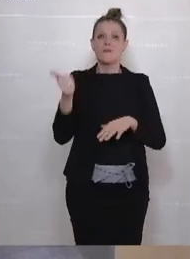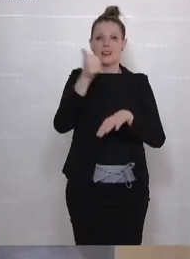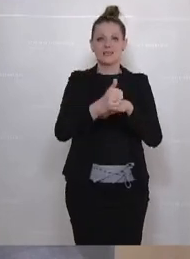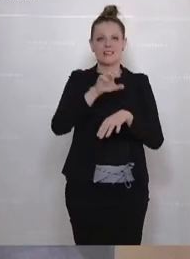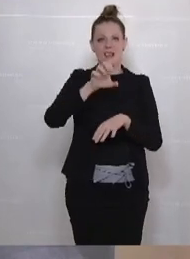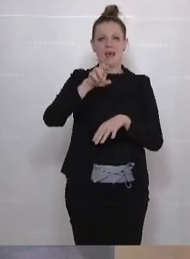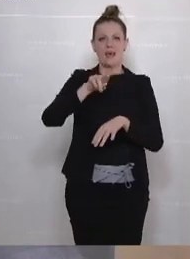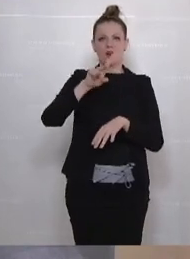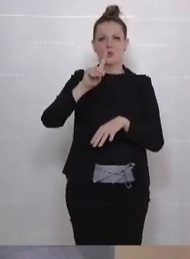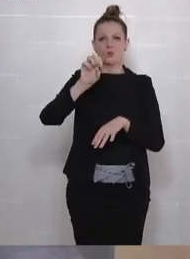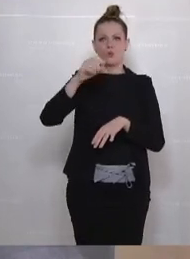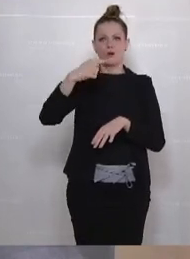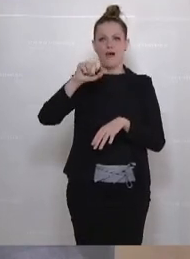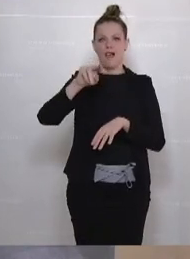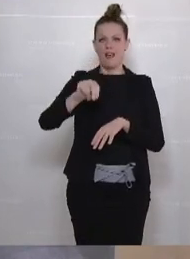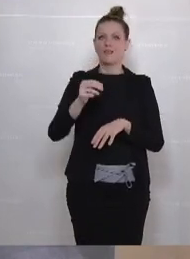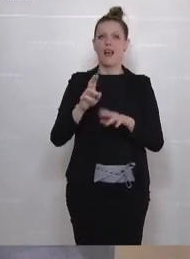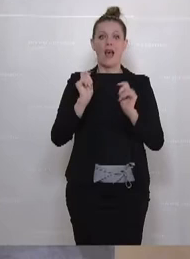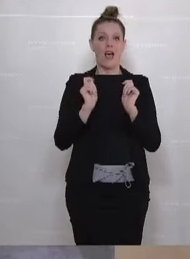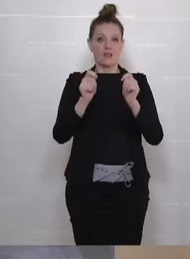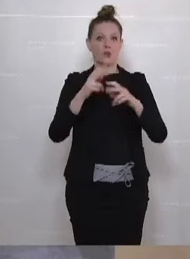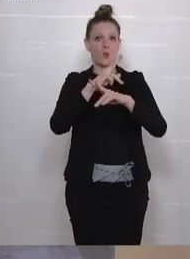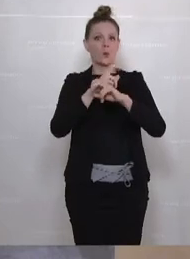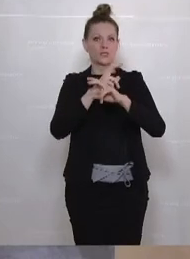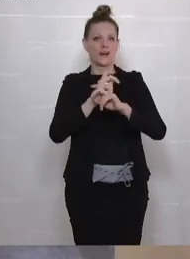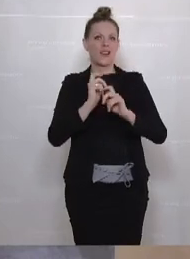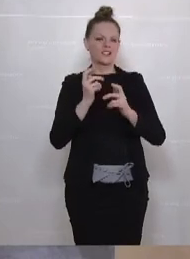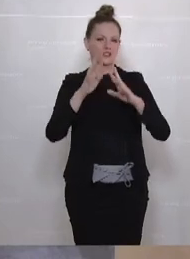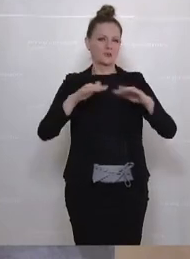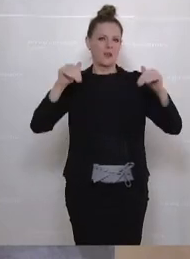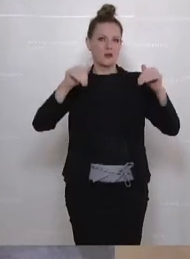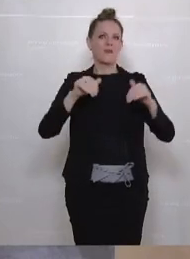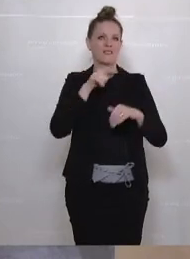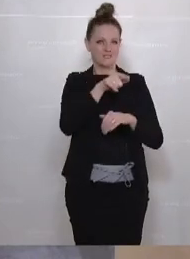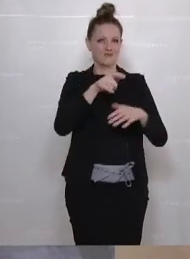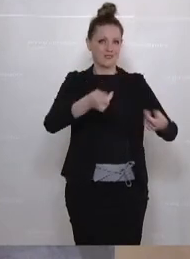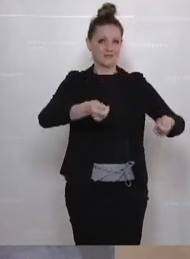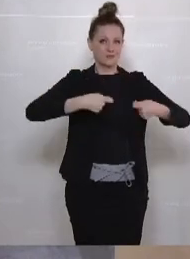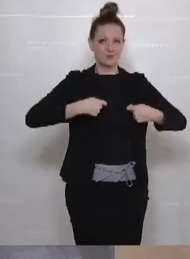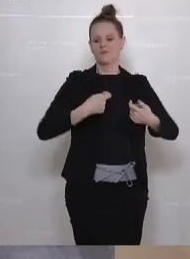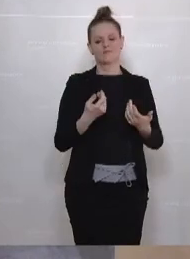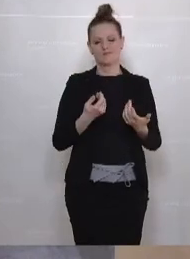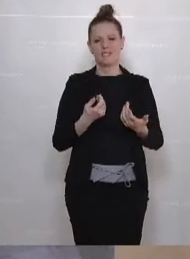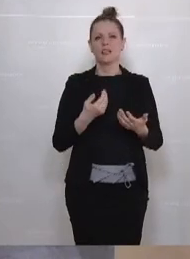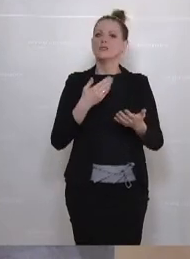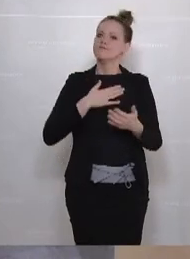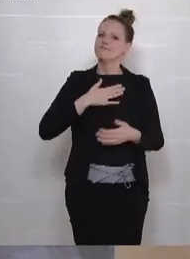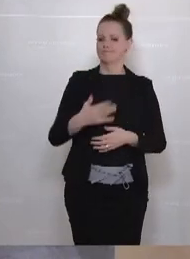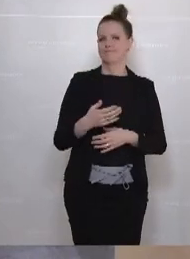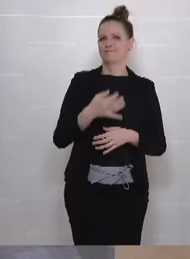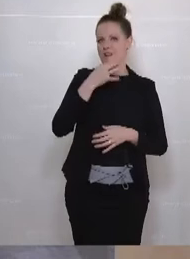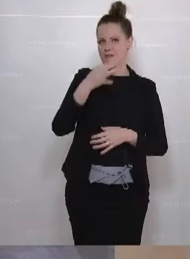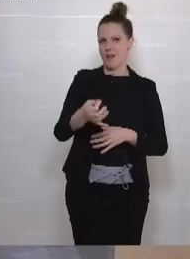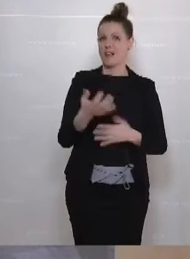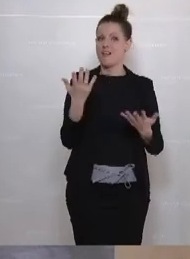aufgrund von einem Antrag im österreichischen Parlament dieses Dekret zurücknimmt. Nichtsdestotrotz meine Frage, welche Hebel sehen